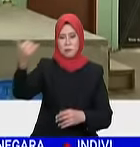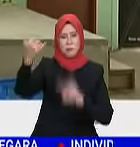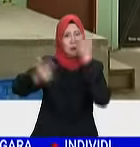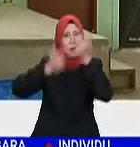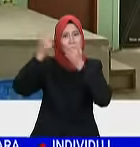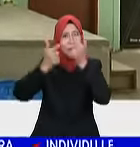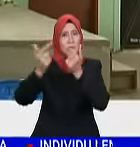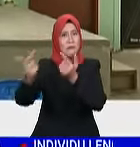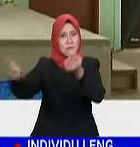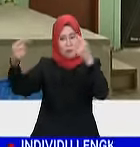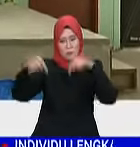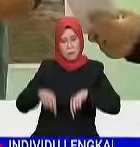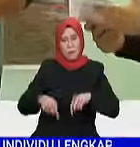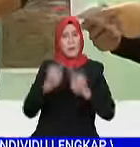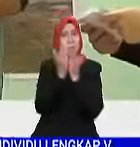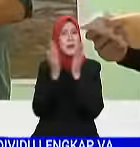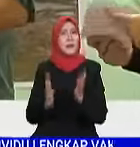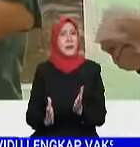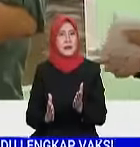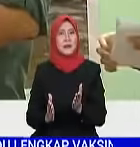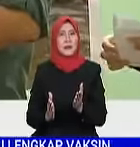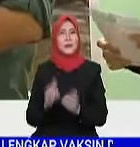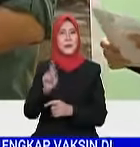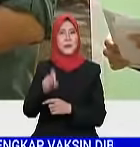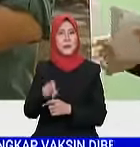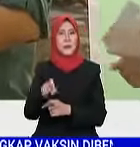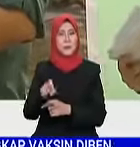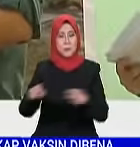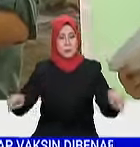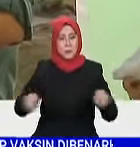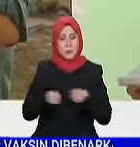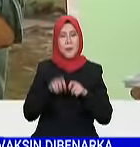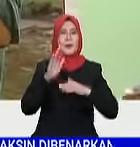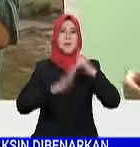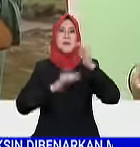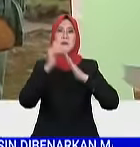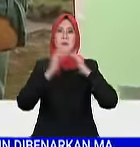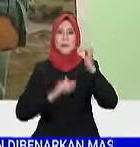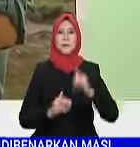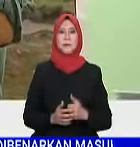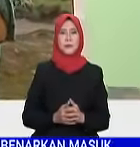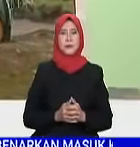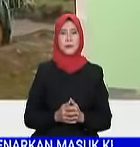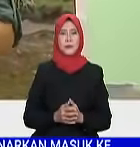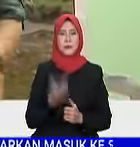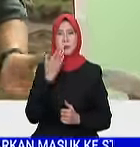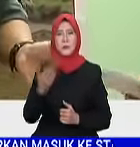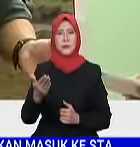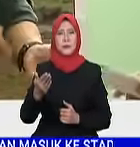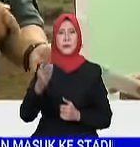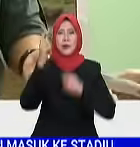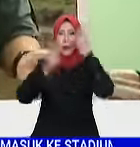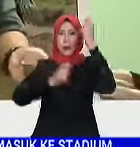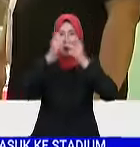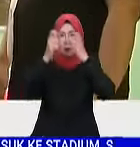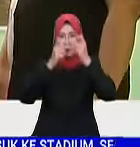terutama pelajar-pelajar, jadi mereka perlu dengan satu tempat yang selesa. Terima kasih kepada Sabah Tourism Board